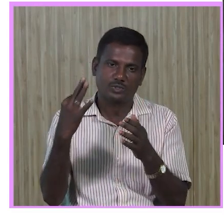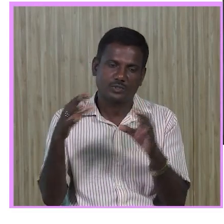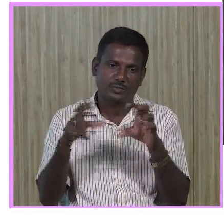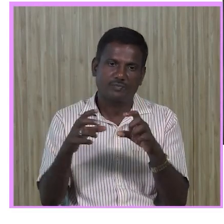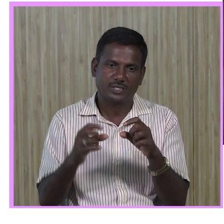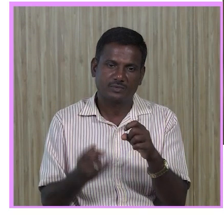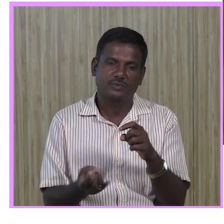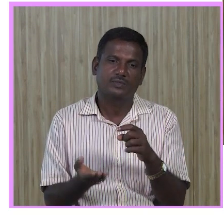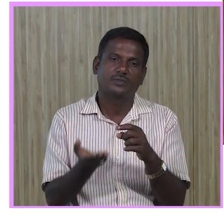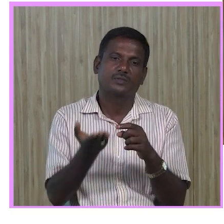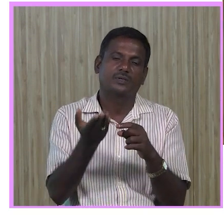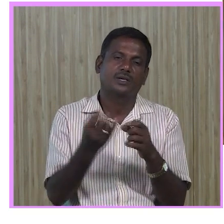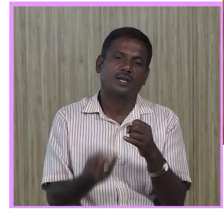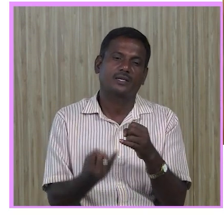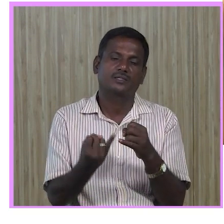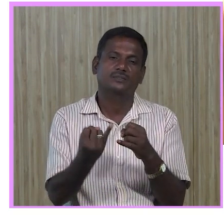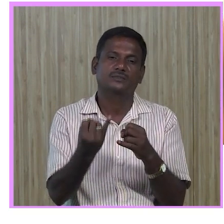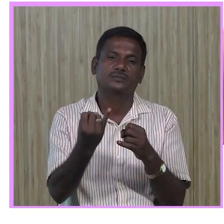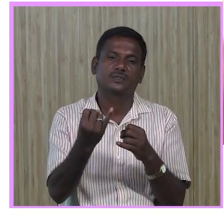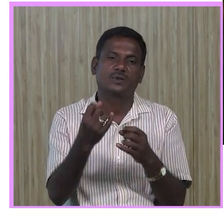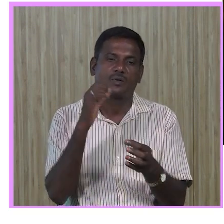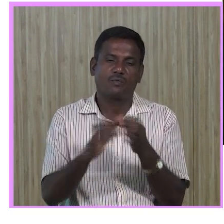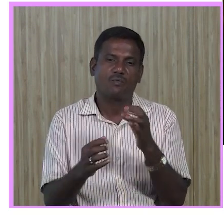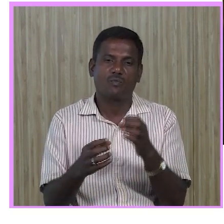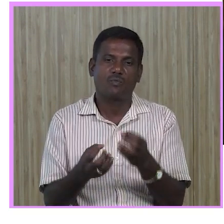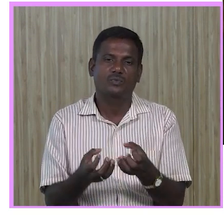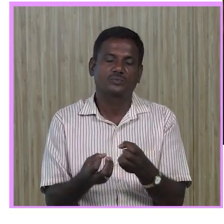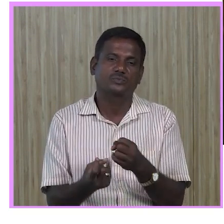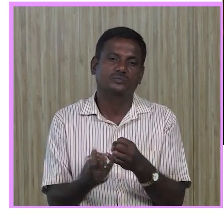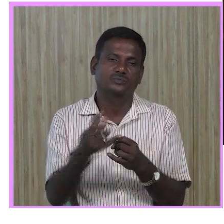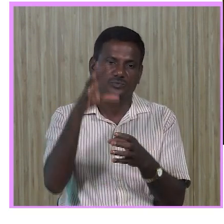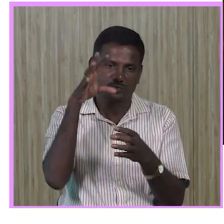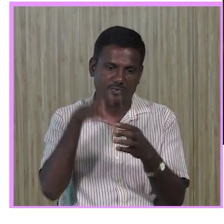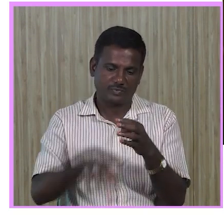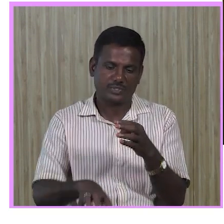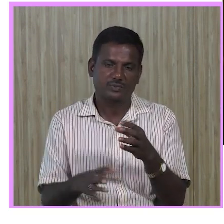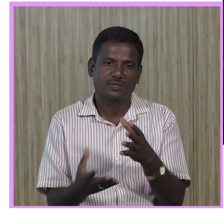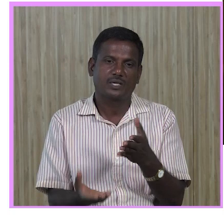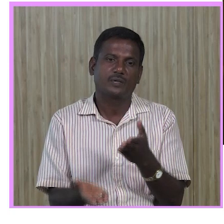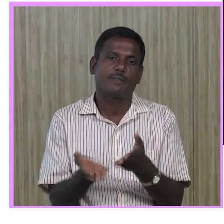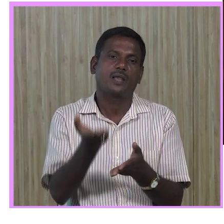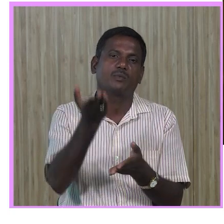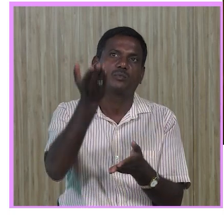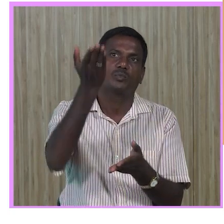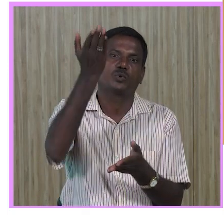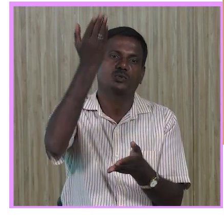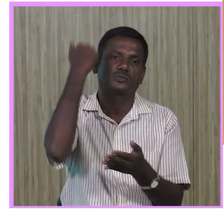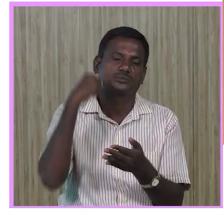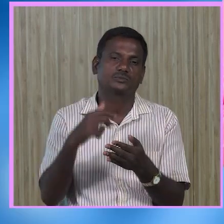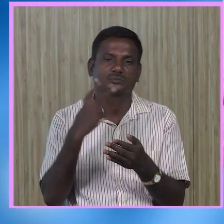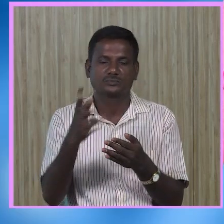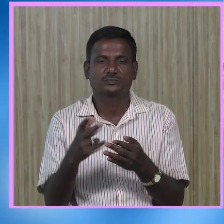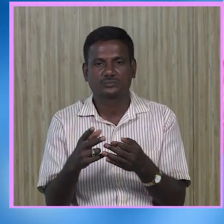இயக்க விதியின்படி ராக்கெட்டிலிருந்து வாயுக்கள் கீழ் நோக்கி வெளியேற்றப்படும் போது ராக்கெட் மேல் நோக்கி